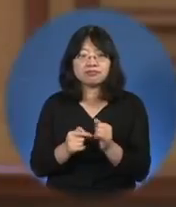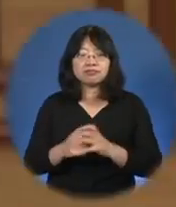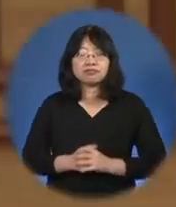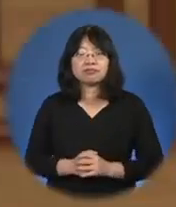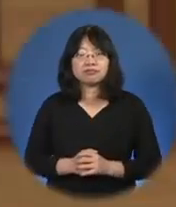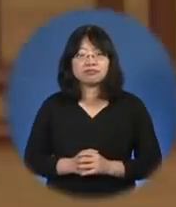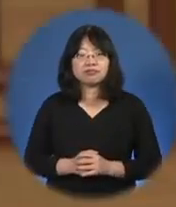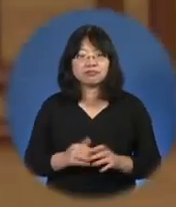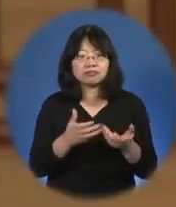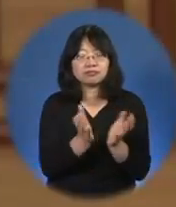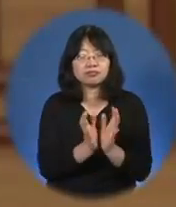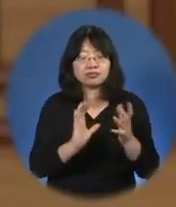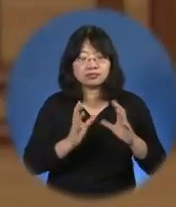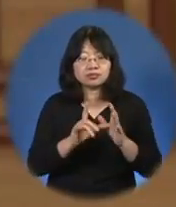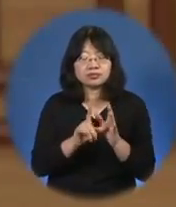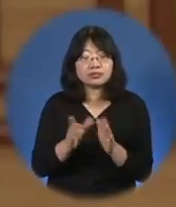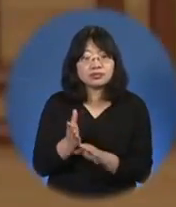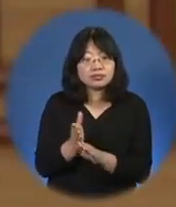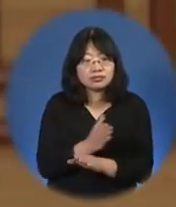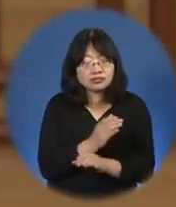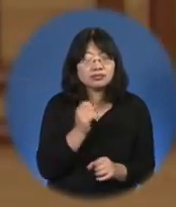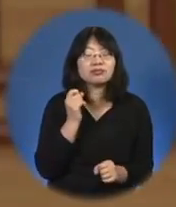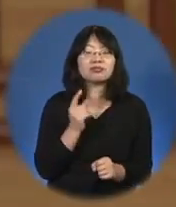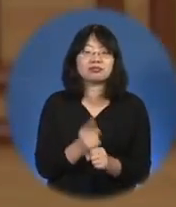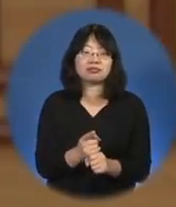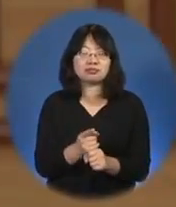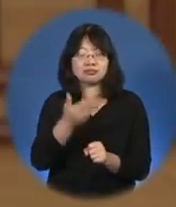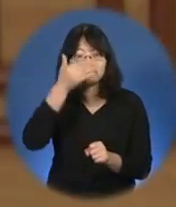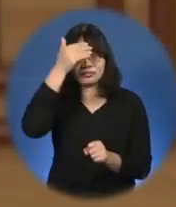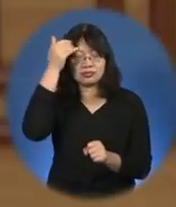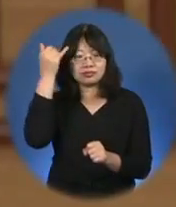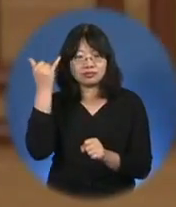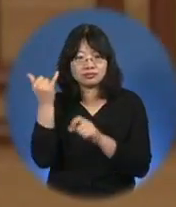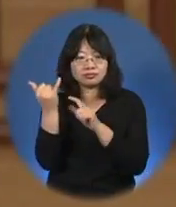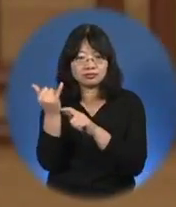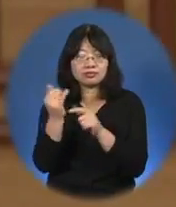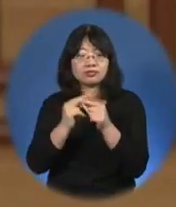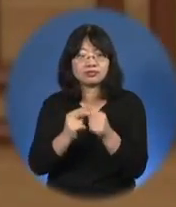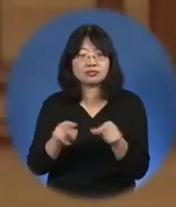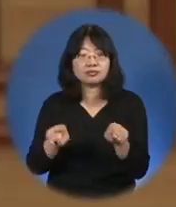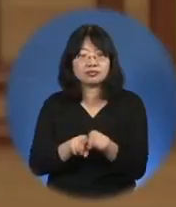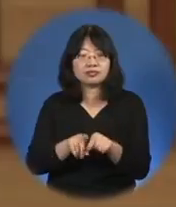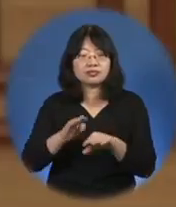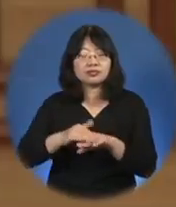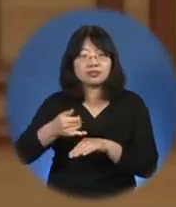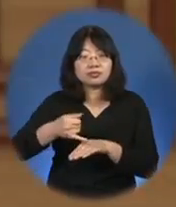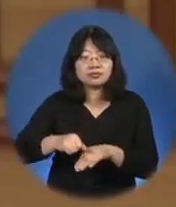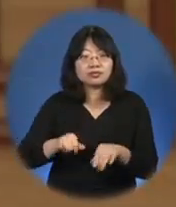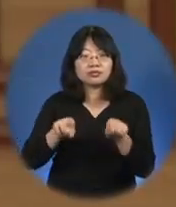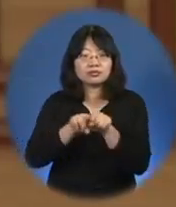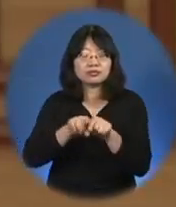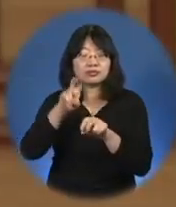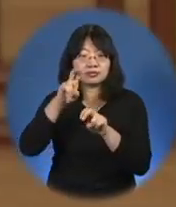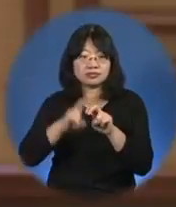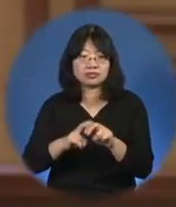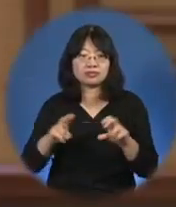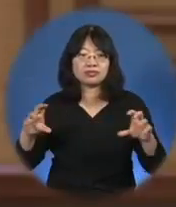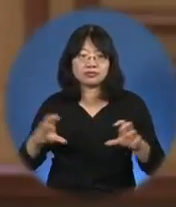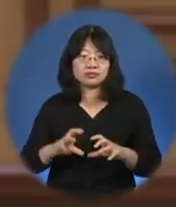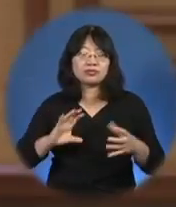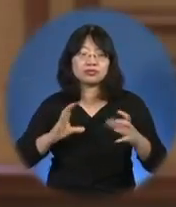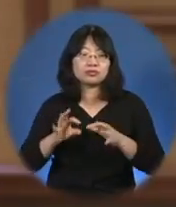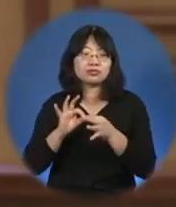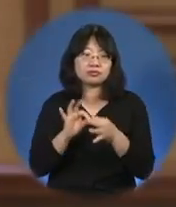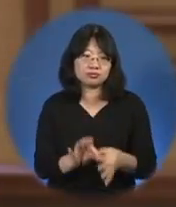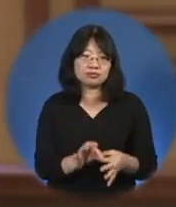그러니까 분임 토의 할 때부터 벌써 이제 그 할아버지, 할머니 세대하고 손주 세대가 한 자리에 모여서 토론을